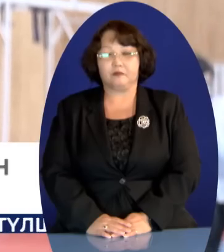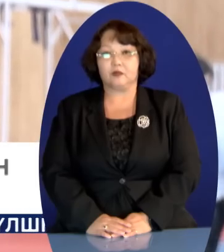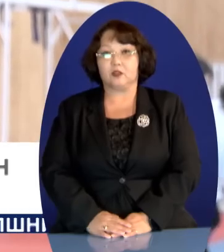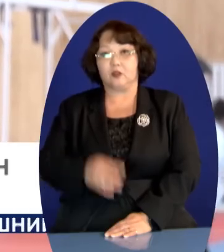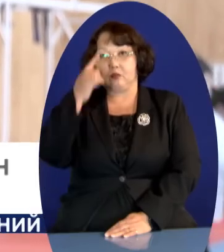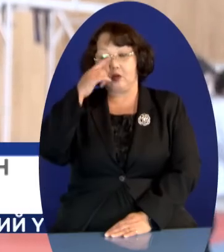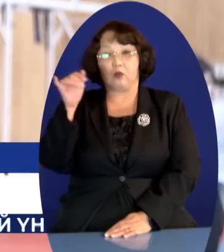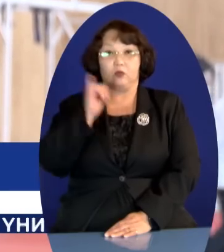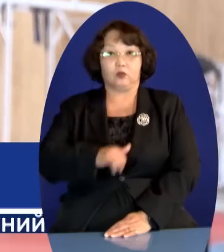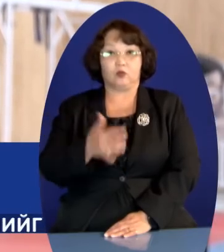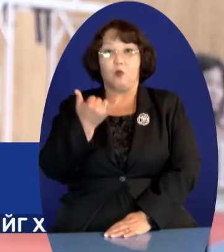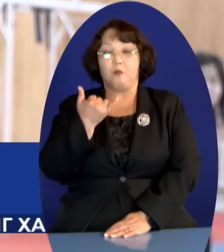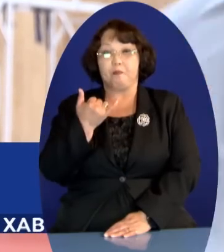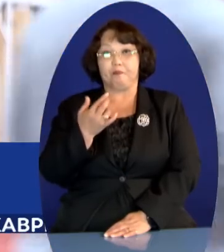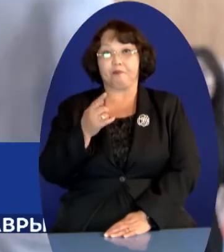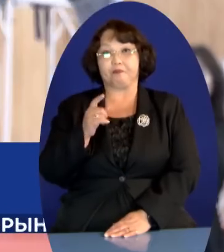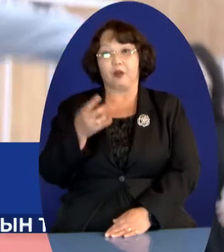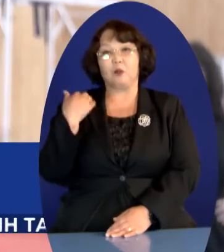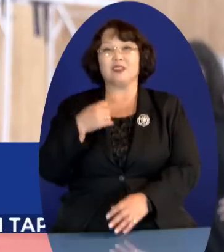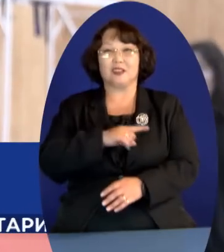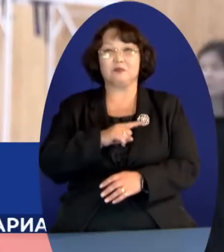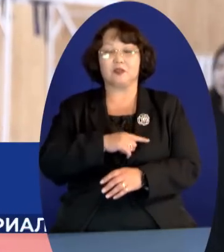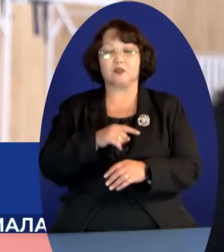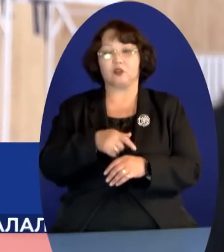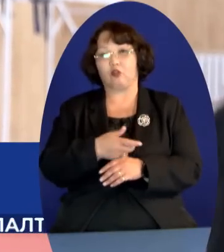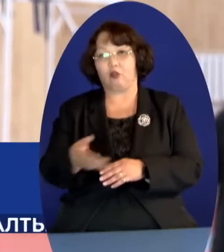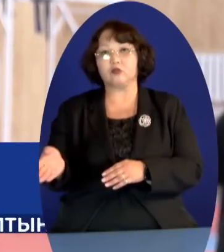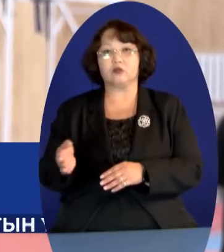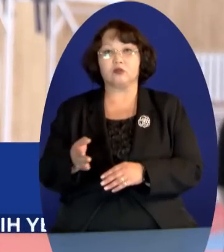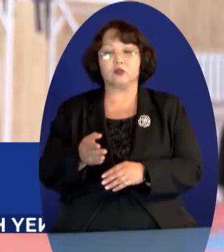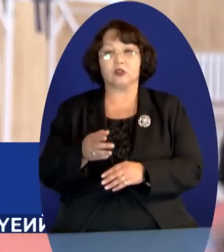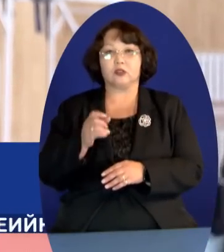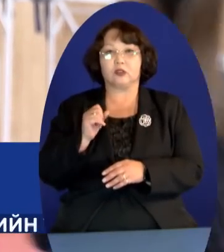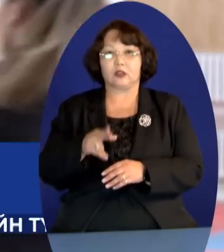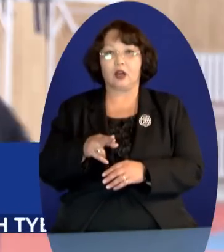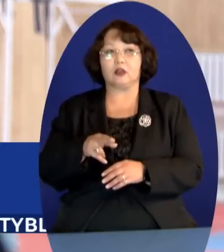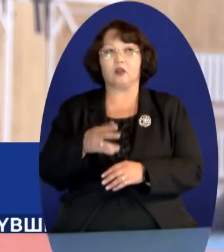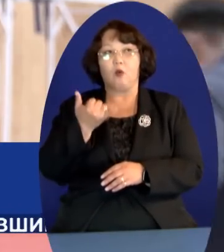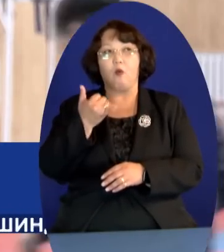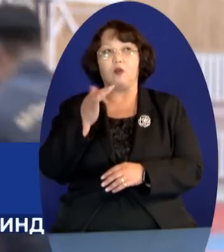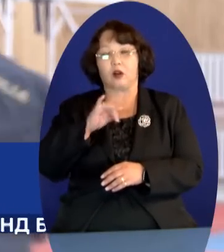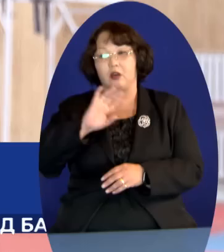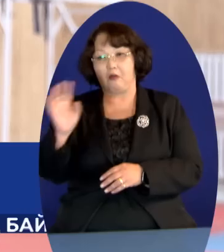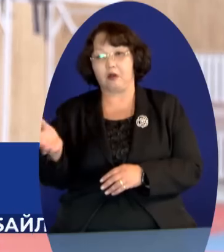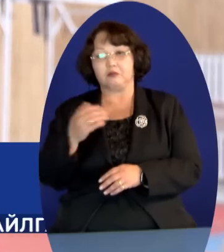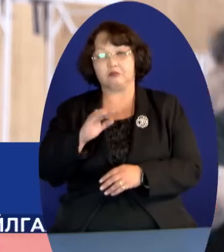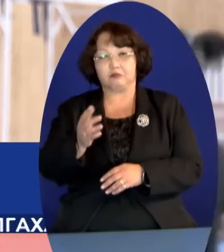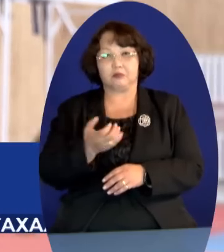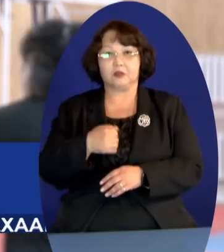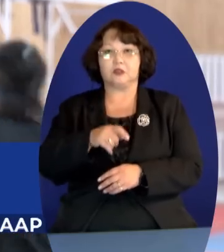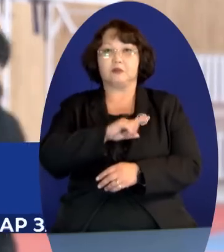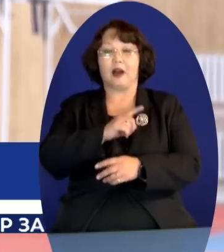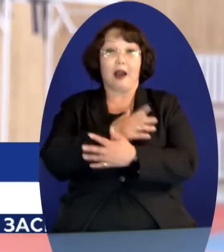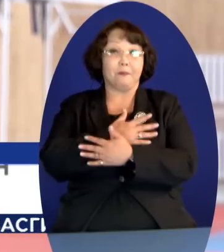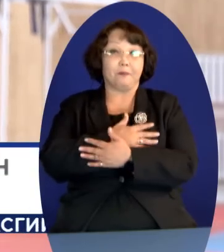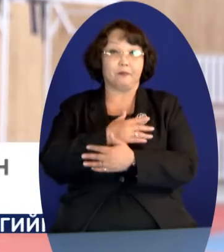Монгол төс Улаанбаатар гэрэн сламаас хаш ерөөдөө тэмцээн явралдаа ингээд ерөөдөө сая өнгөр яваад Загреб яваад ирээд одоо энэ тэмцээн ер нь амралтгүй